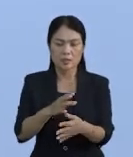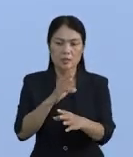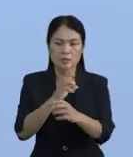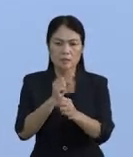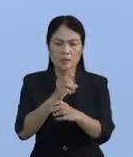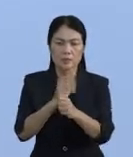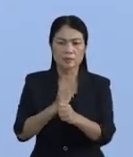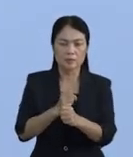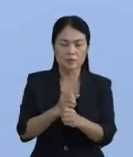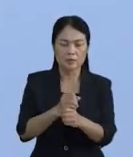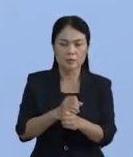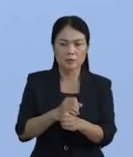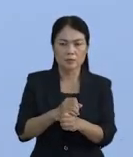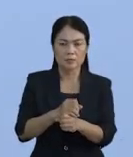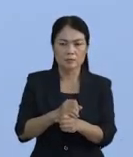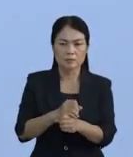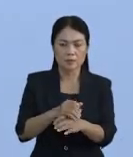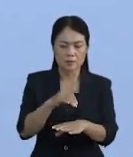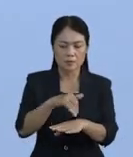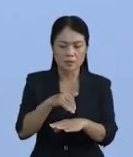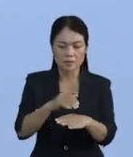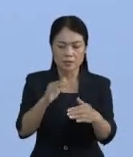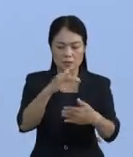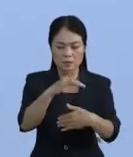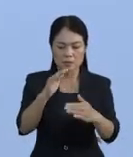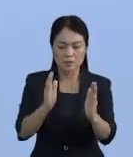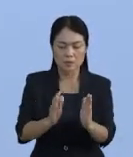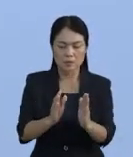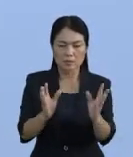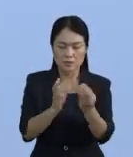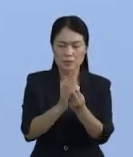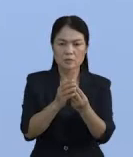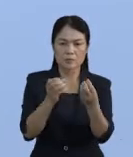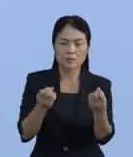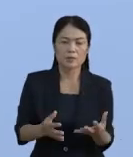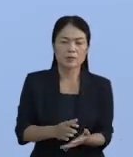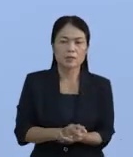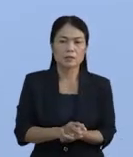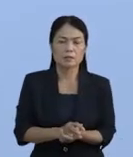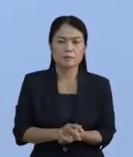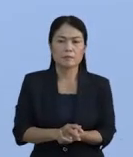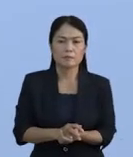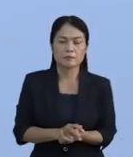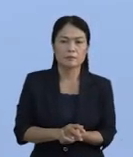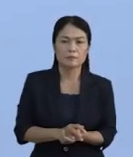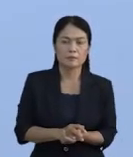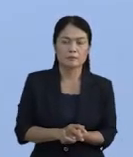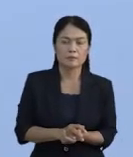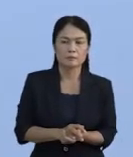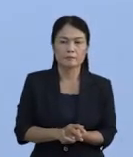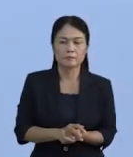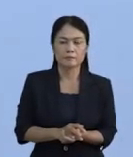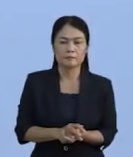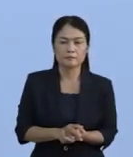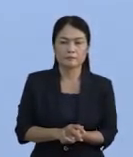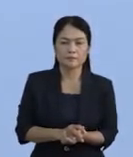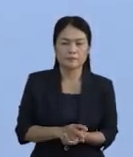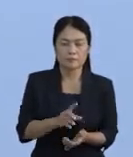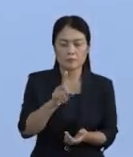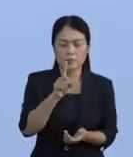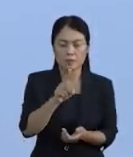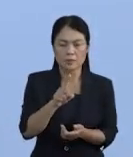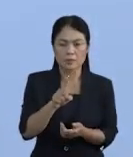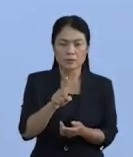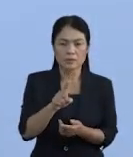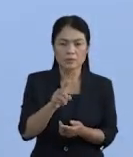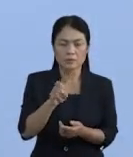anh là lực cúp lớn miên chụp luôn của màn không và miên chụp luôn của màn cứ mười